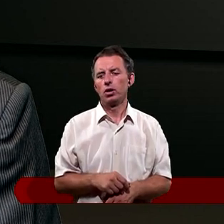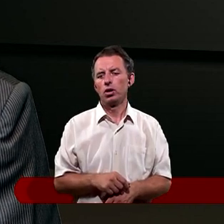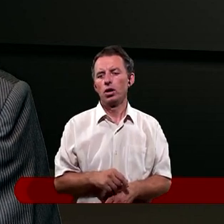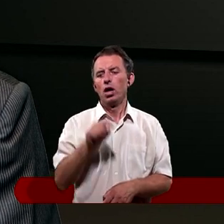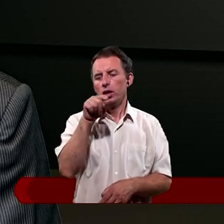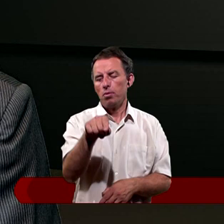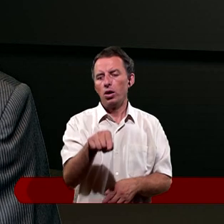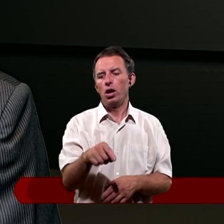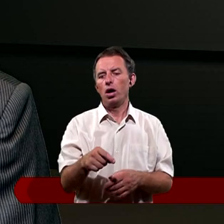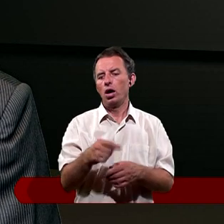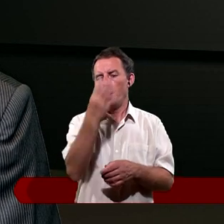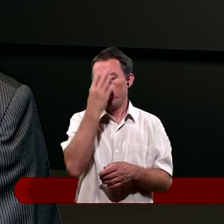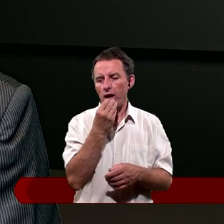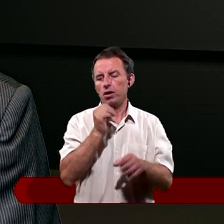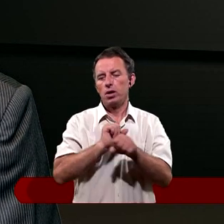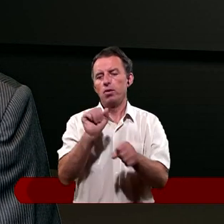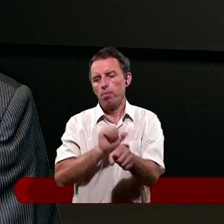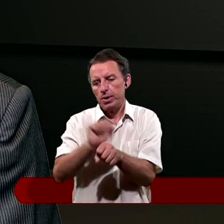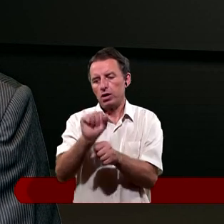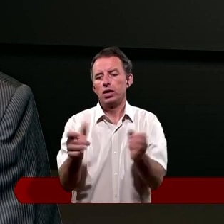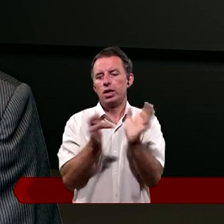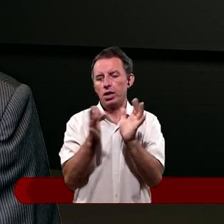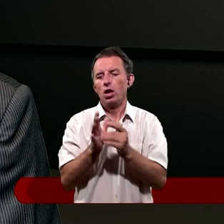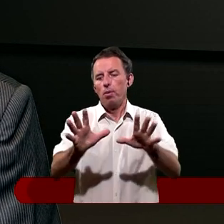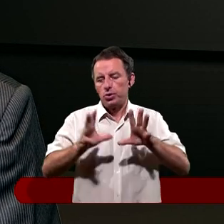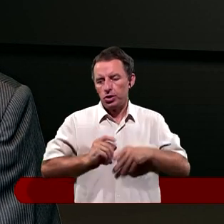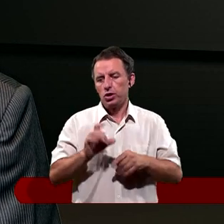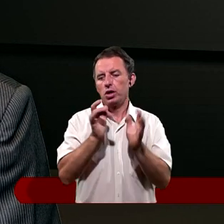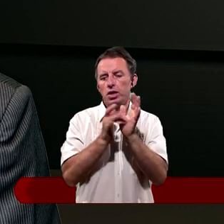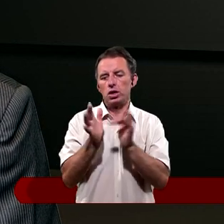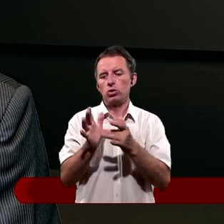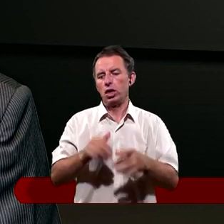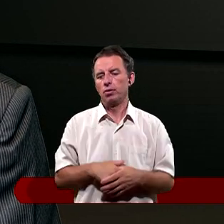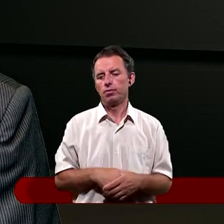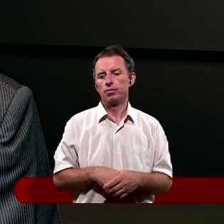Sposobem tym jest bycie w Chrystusie. Przyjęcie Go.